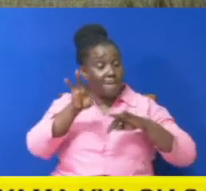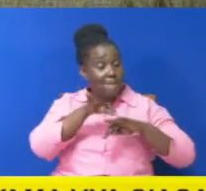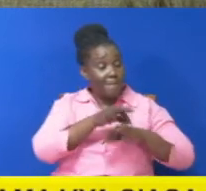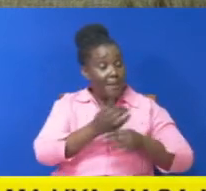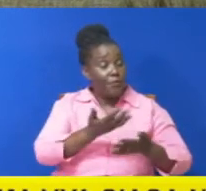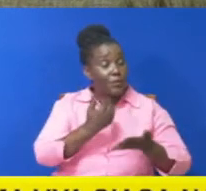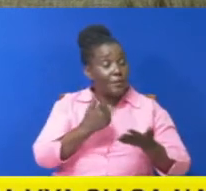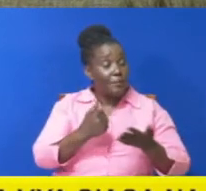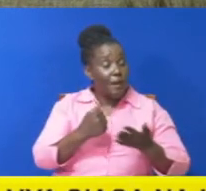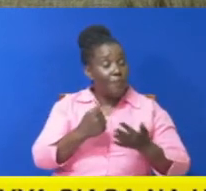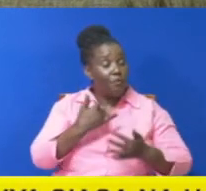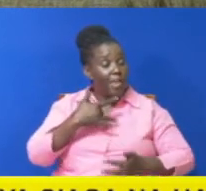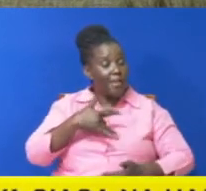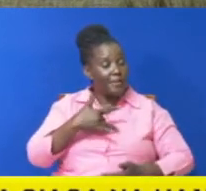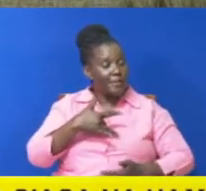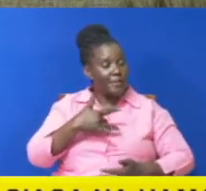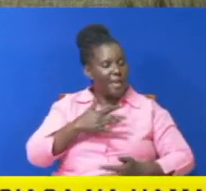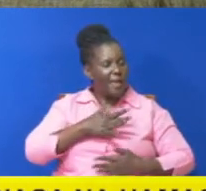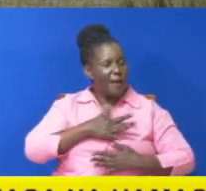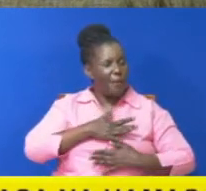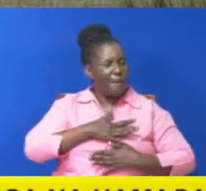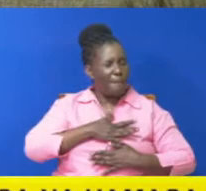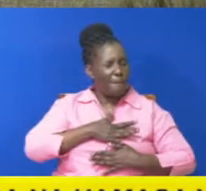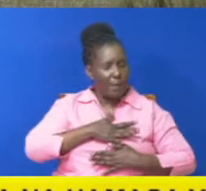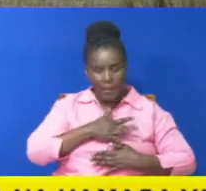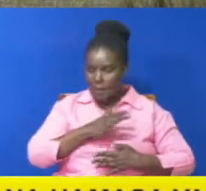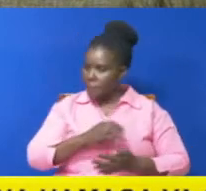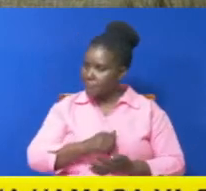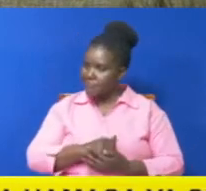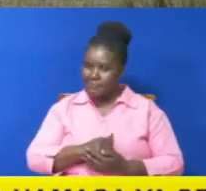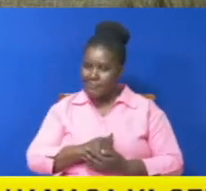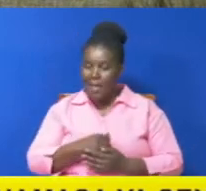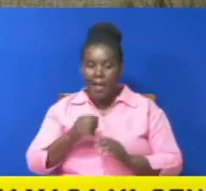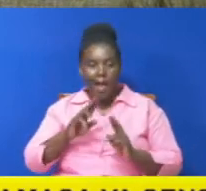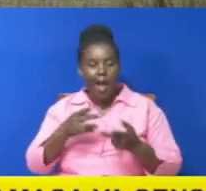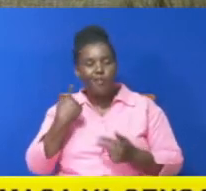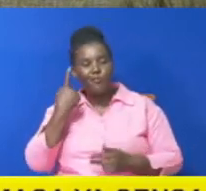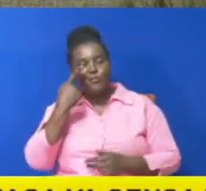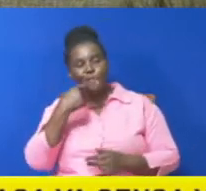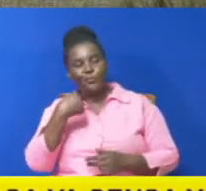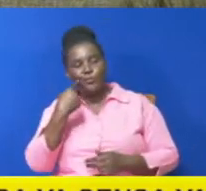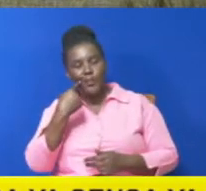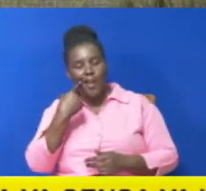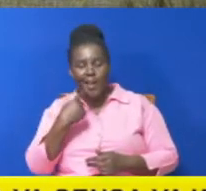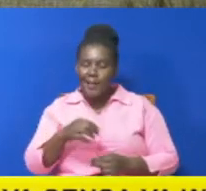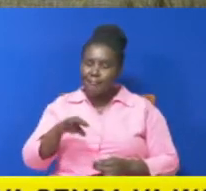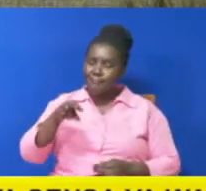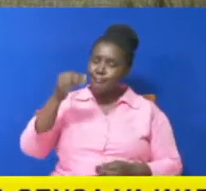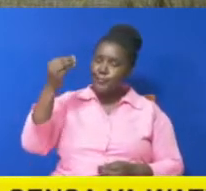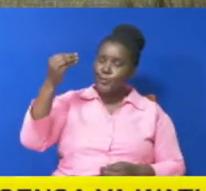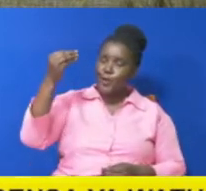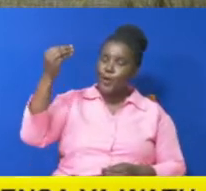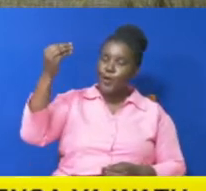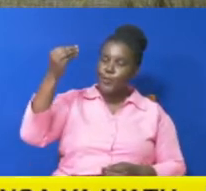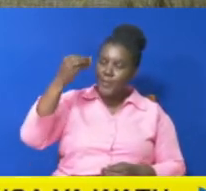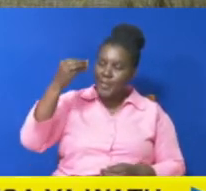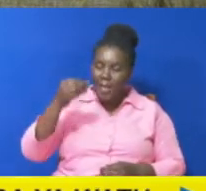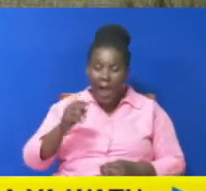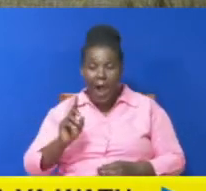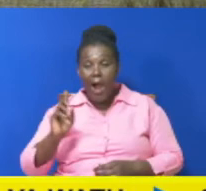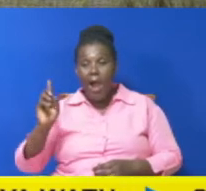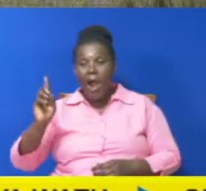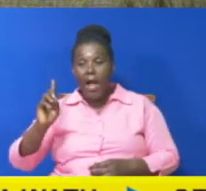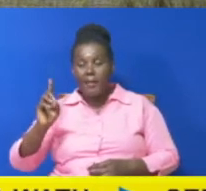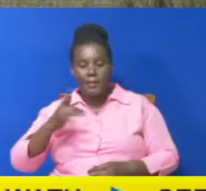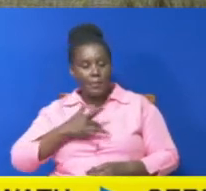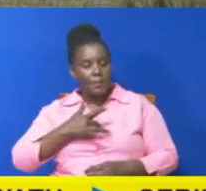ndoa kwa sababu ya msukumo wa hisia, kwa sababu tunampenda, kwa sababu tu ya muonekano, kwa sababu amesoma, kwa sababu ya rangi. Ule zile